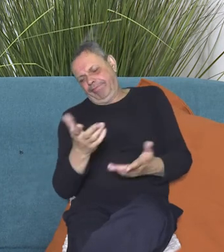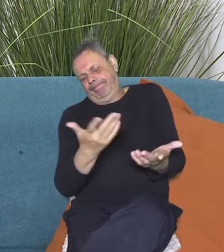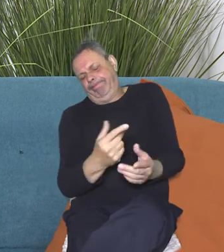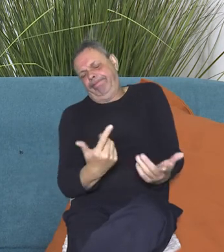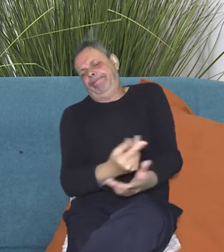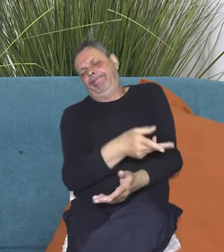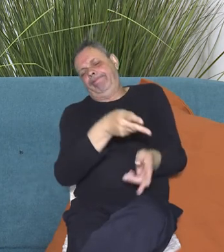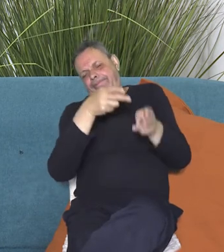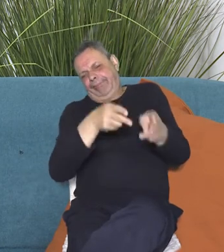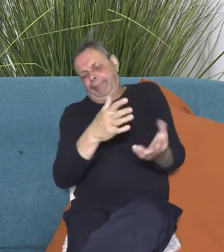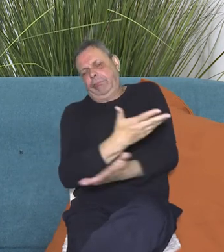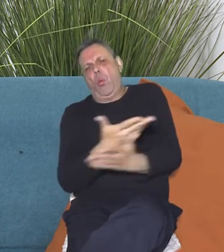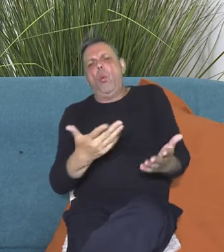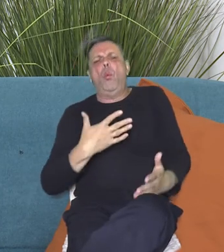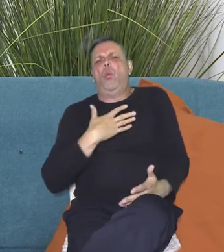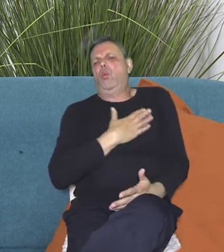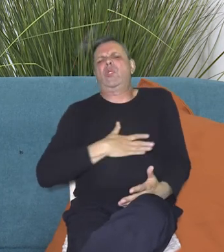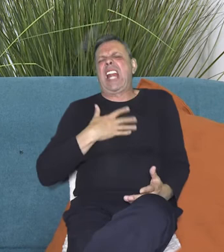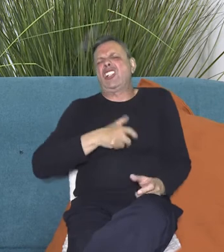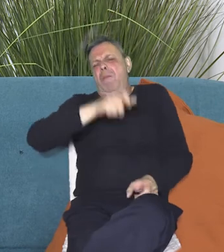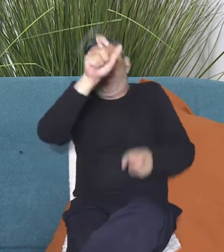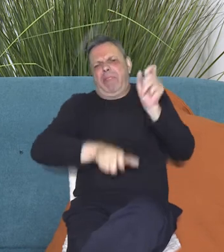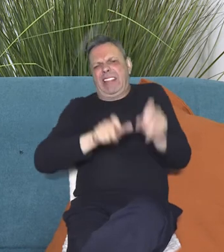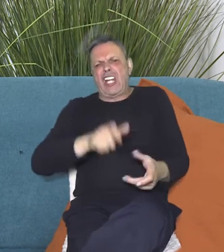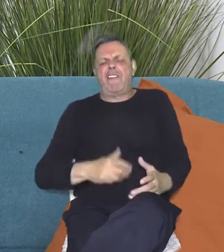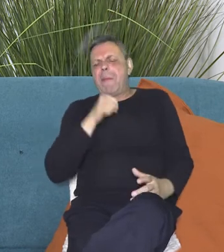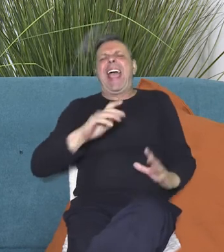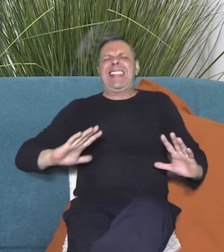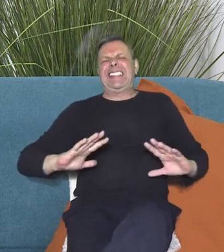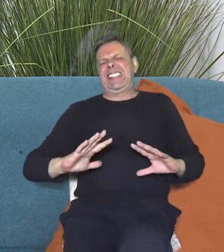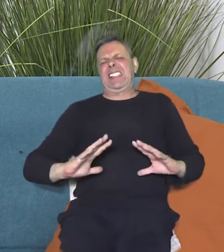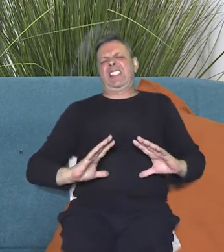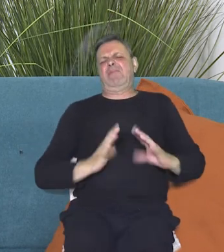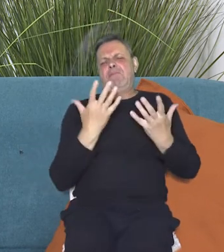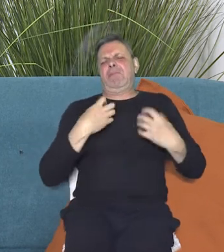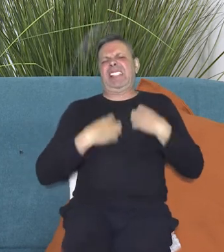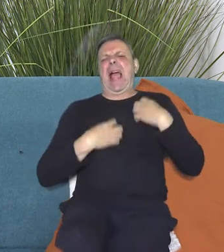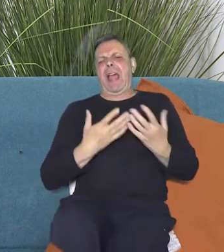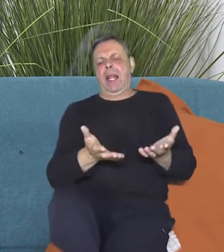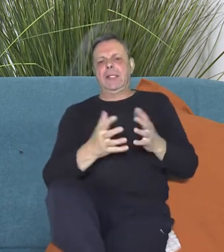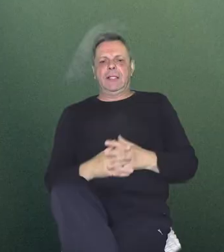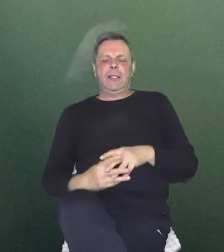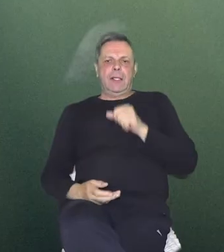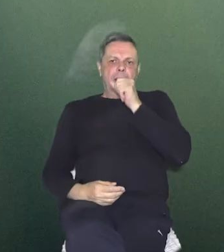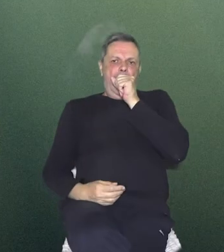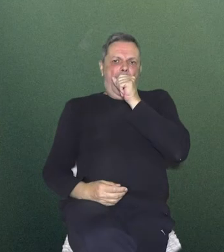nekom trenutku participirao u odurnim tračevima i odurnim skandalima, evo.